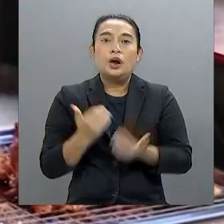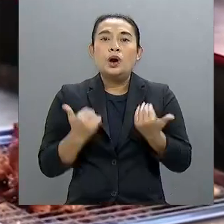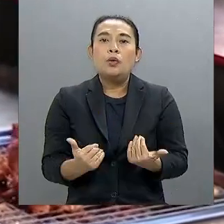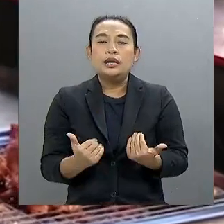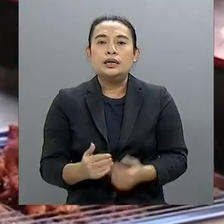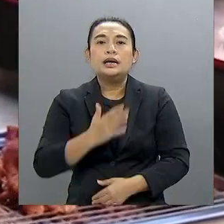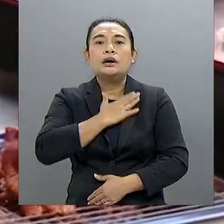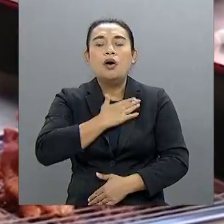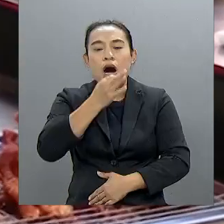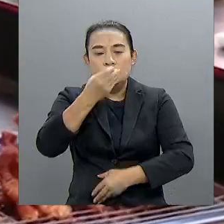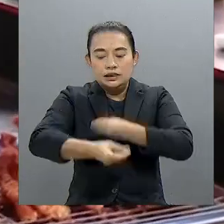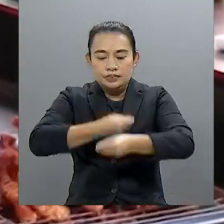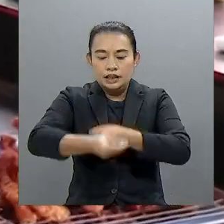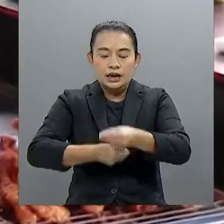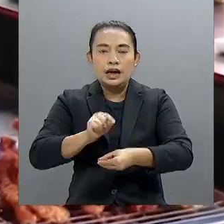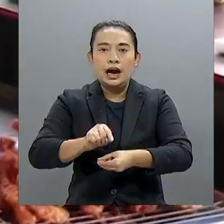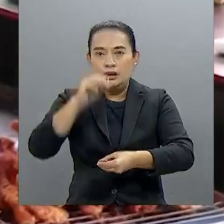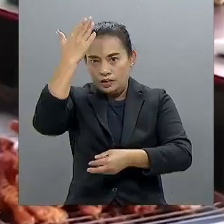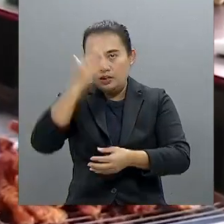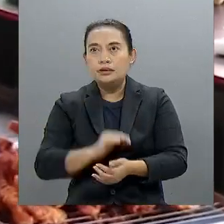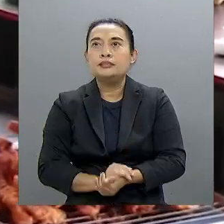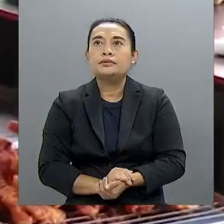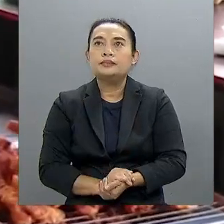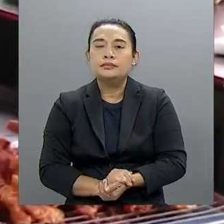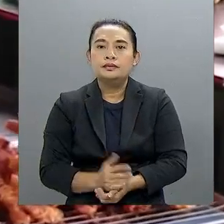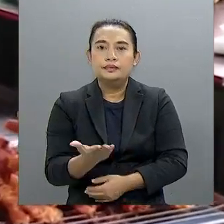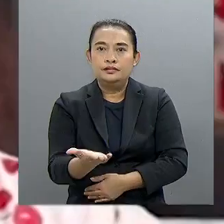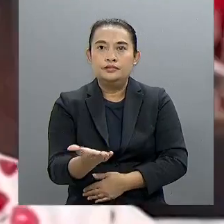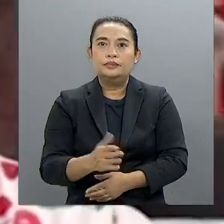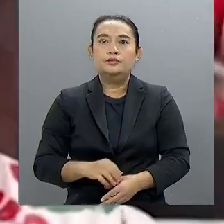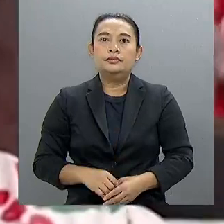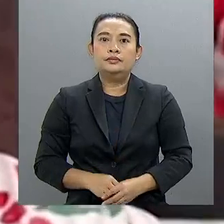เต็มตัวไปก่อนนะครัภ Kitaเสียงคณสโรชากัหนวยกัเหือน